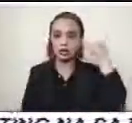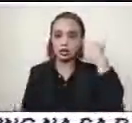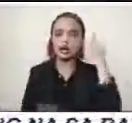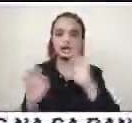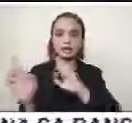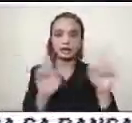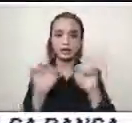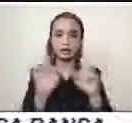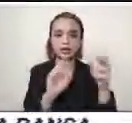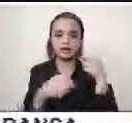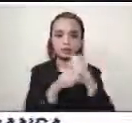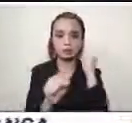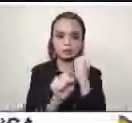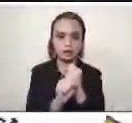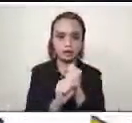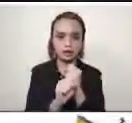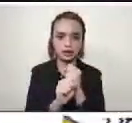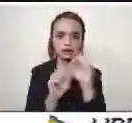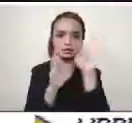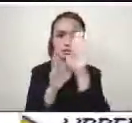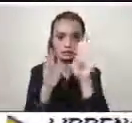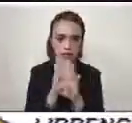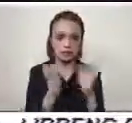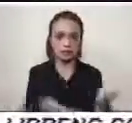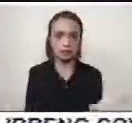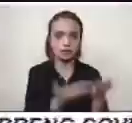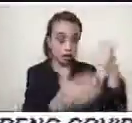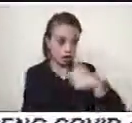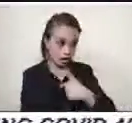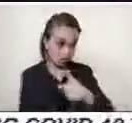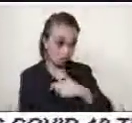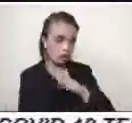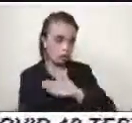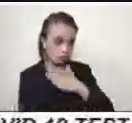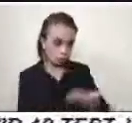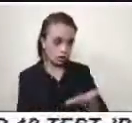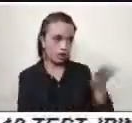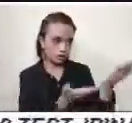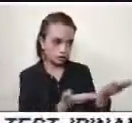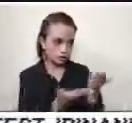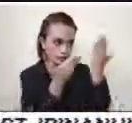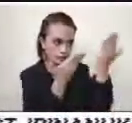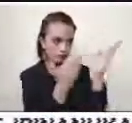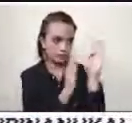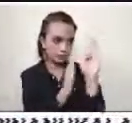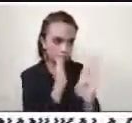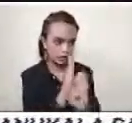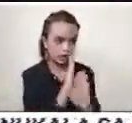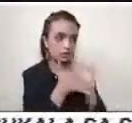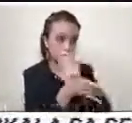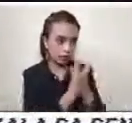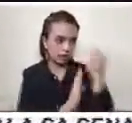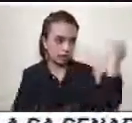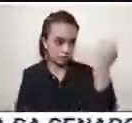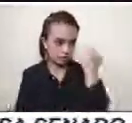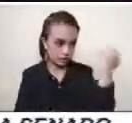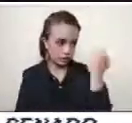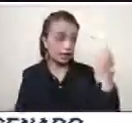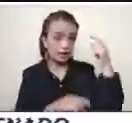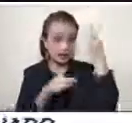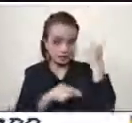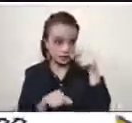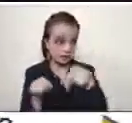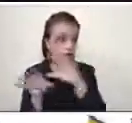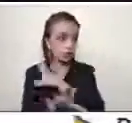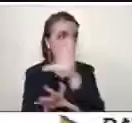Naka-self-quarantine muna ngayon si Senador Nancy Binay matapos magpositibo sa COVID-19 ang kanyang ina na si Doktora Elenita